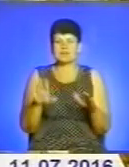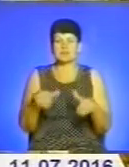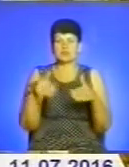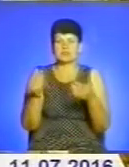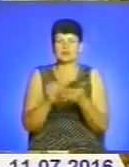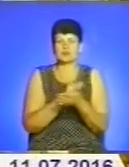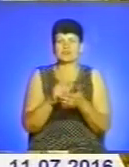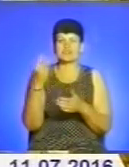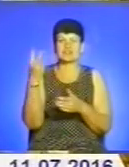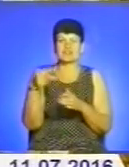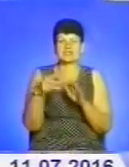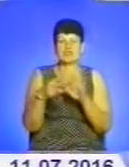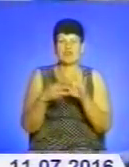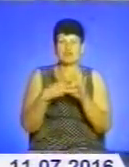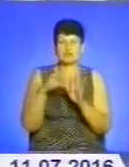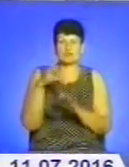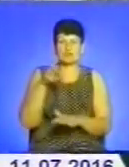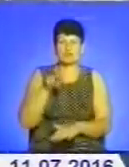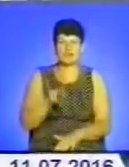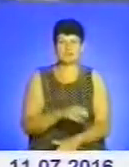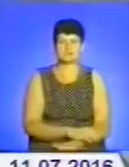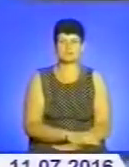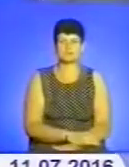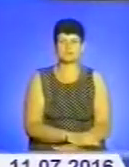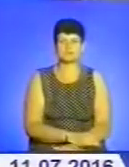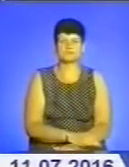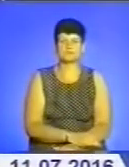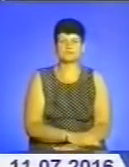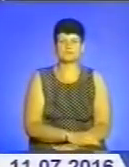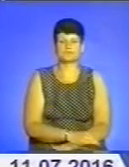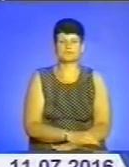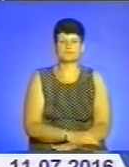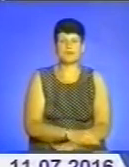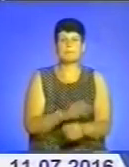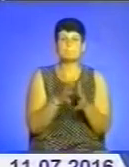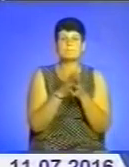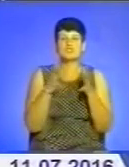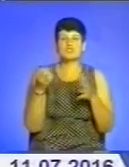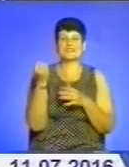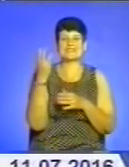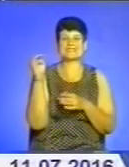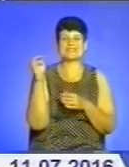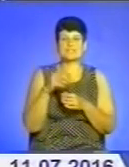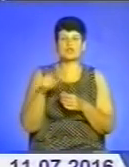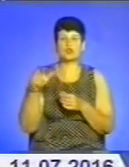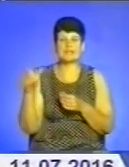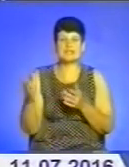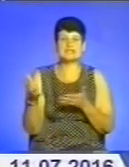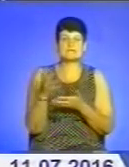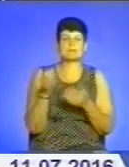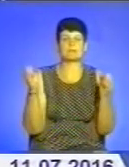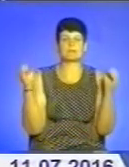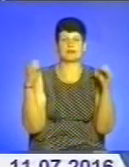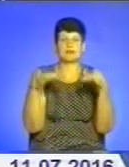– 28 липня. Більше 13 тисяч людей зібрались на фестивалі